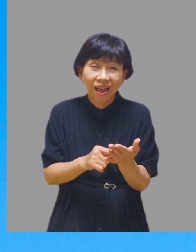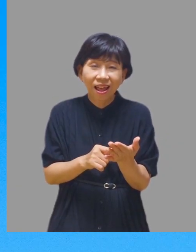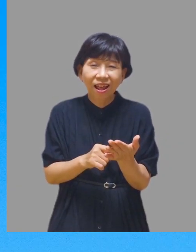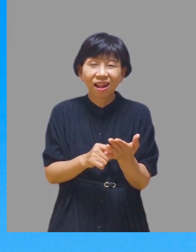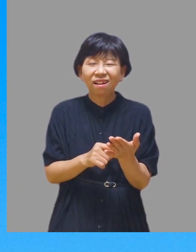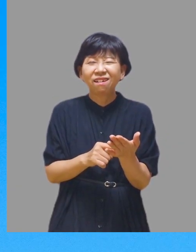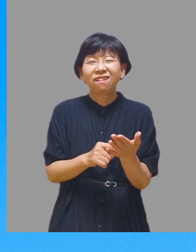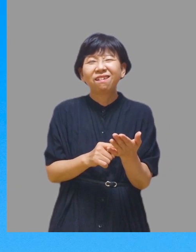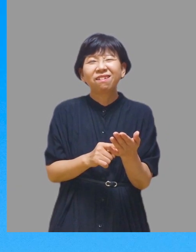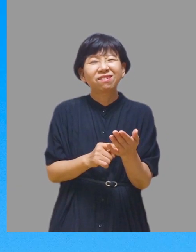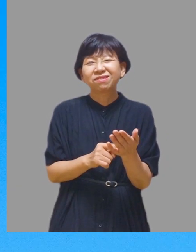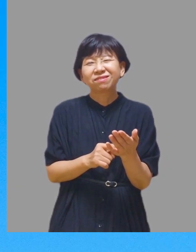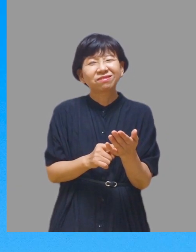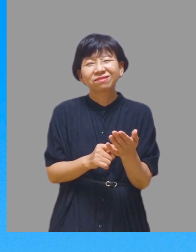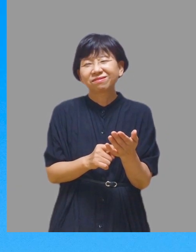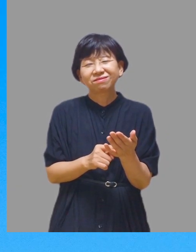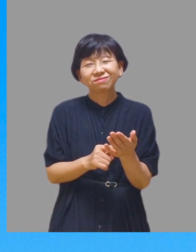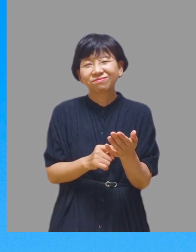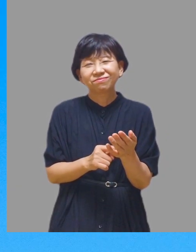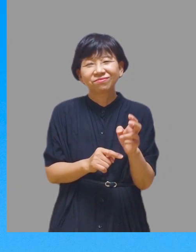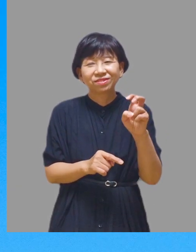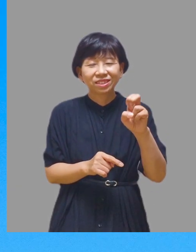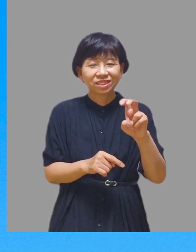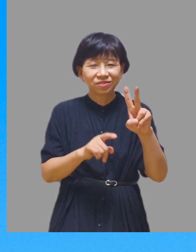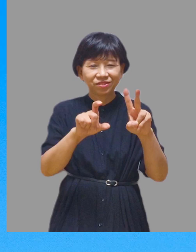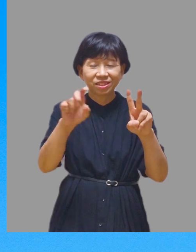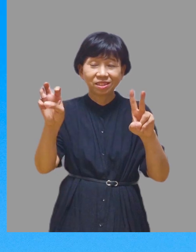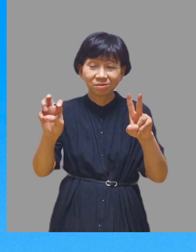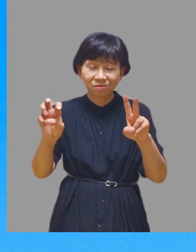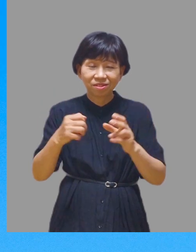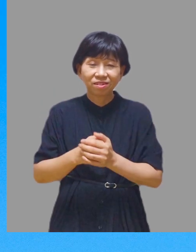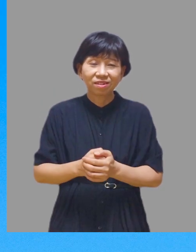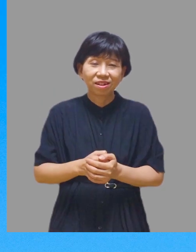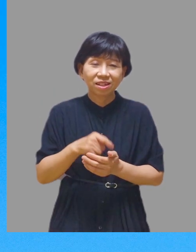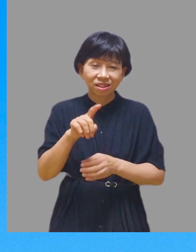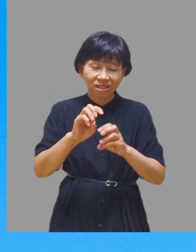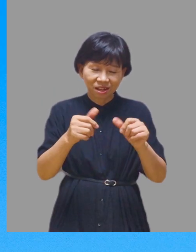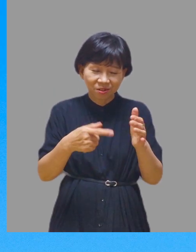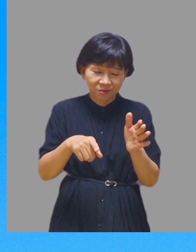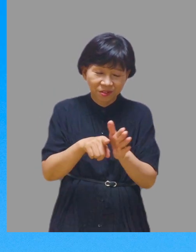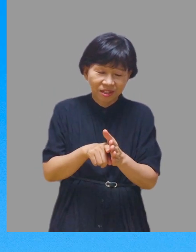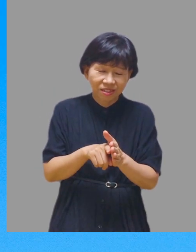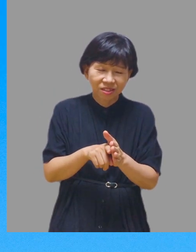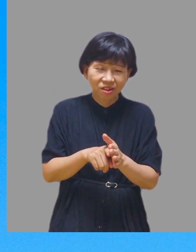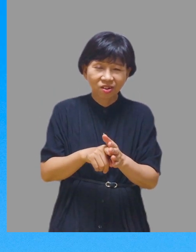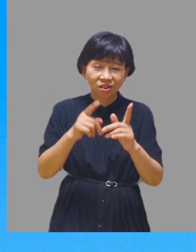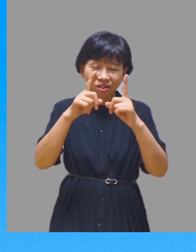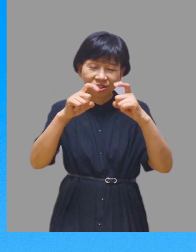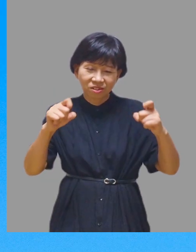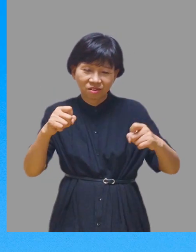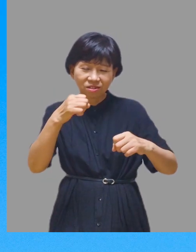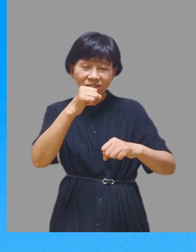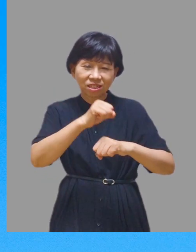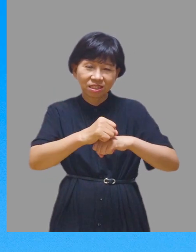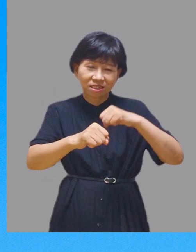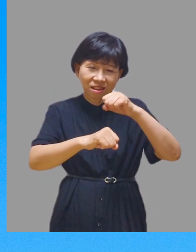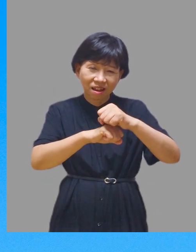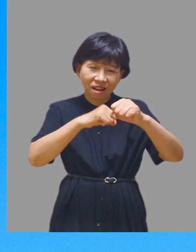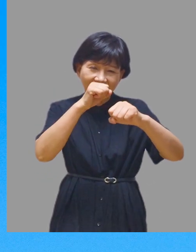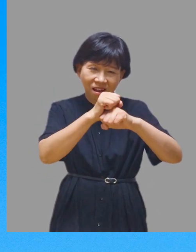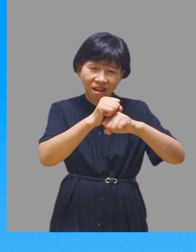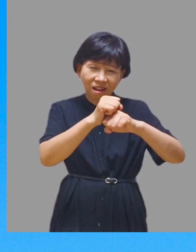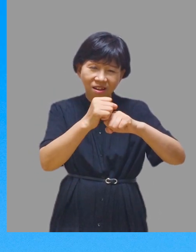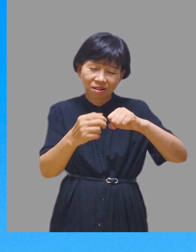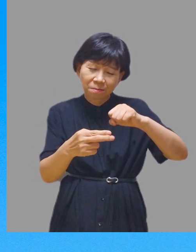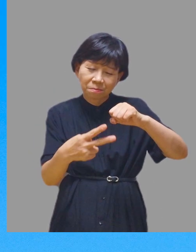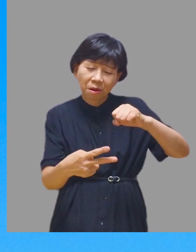다시 30절 한번 볼까요? 이 땅을 위하여 성을 쌓으며 성 무너진 데를 막아서서 나로 하여금